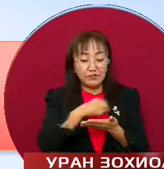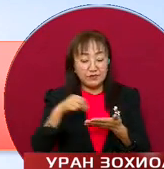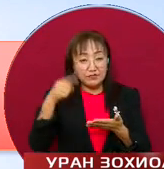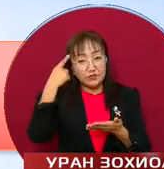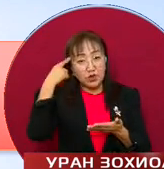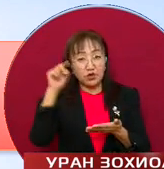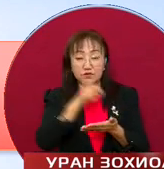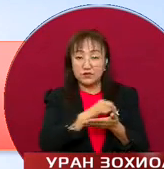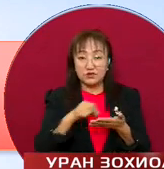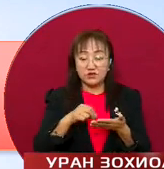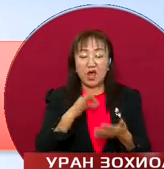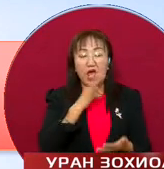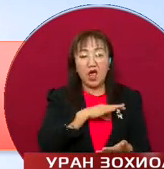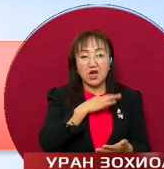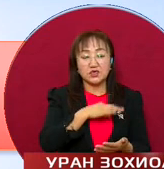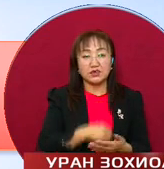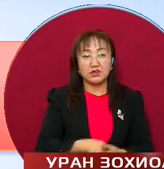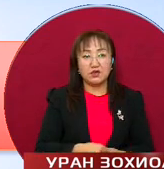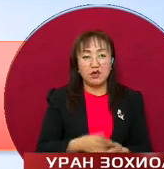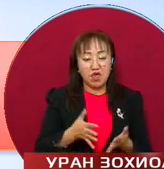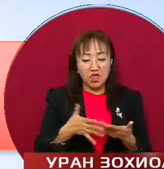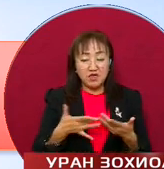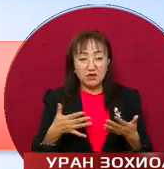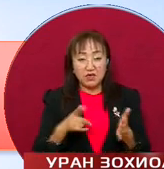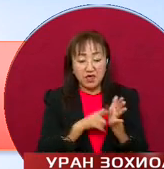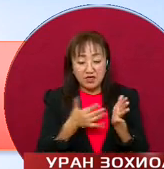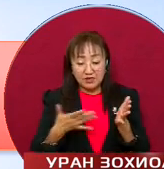нэр хэрэглээний бичвэр зөндөө бичнэ.